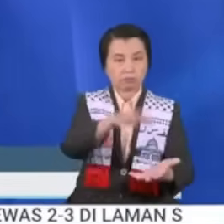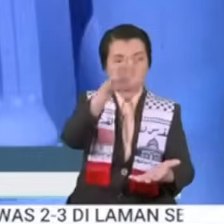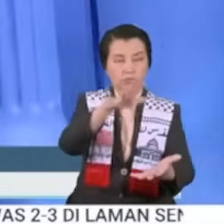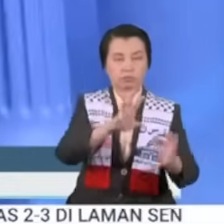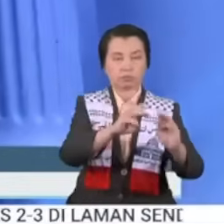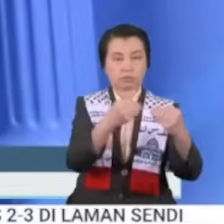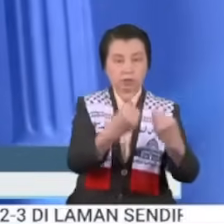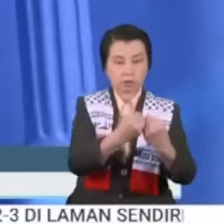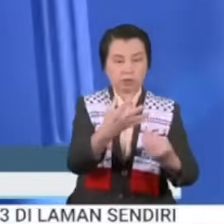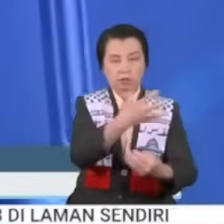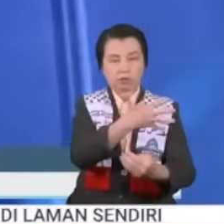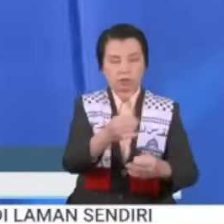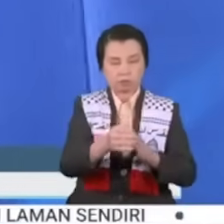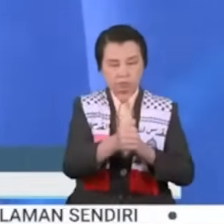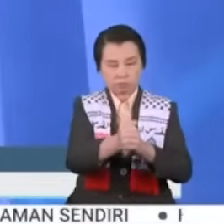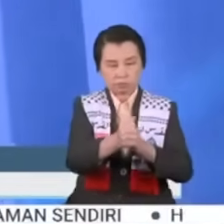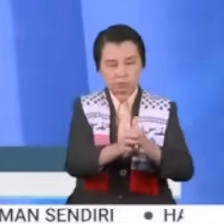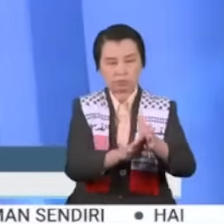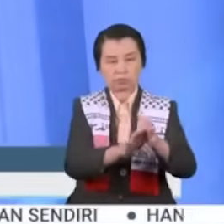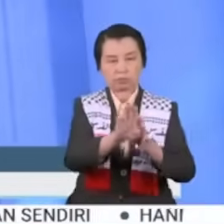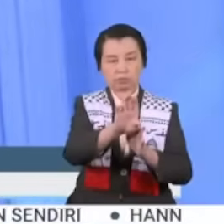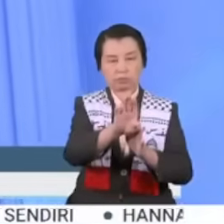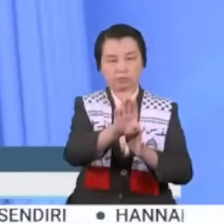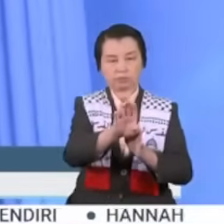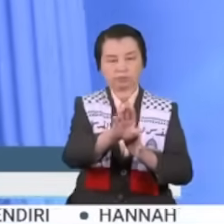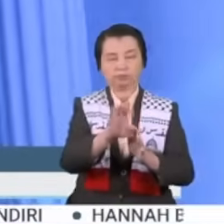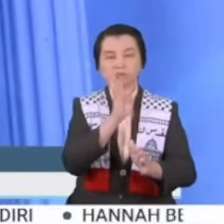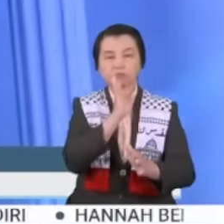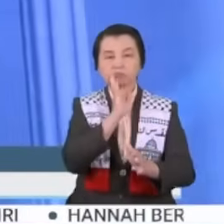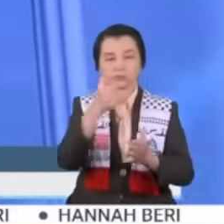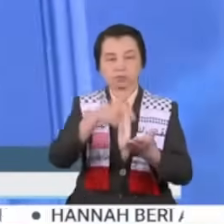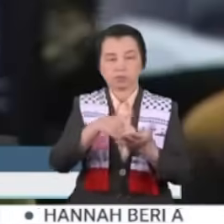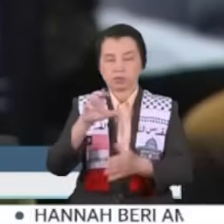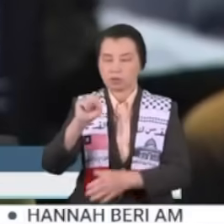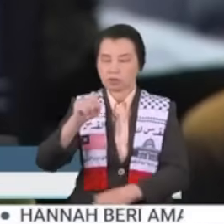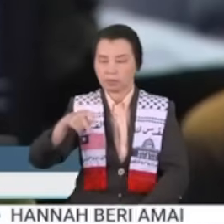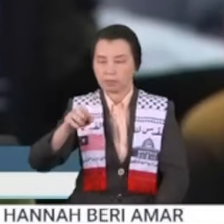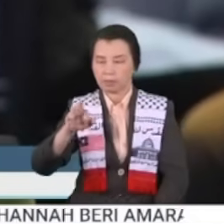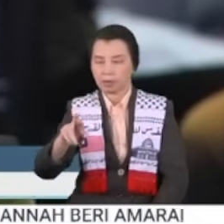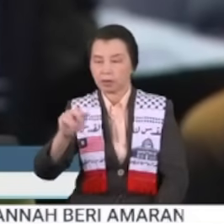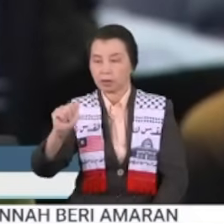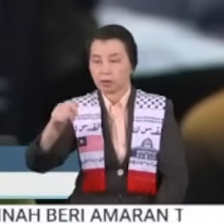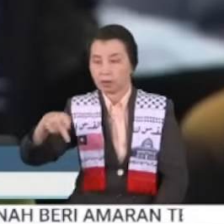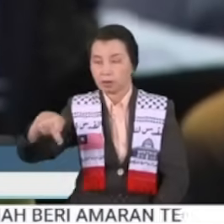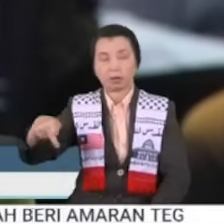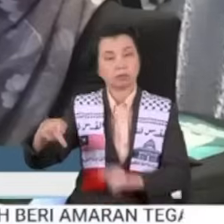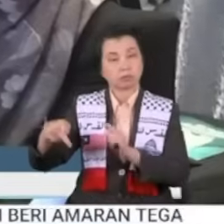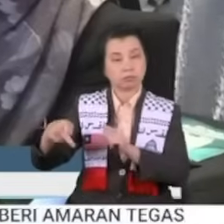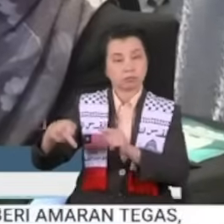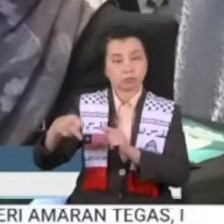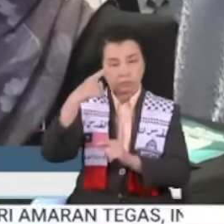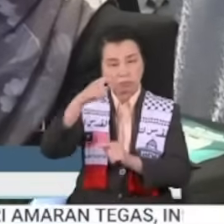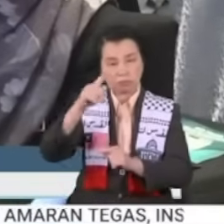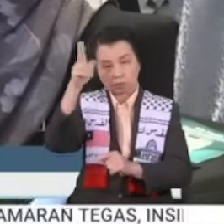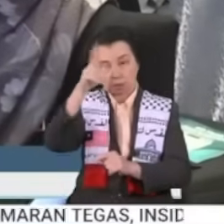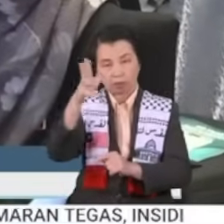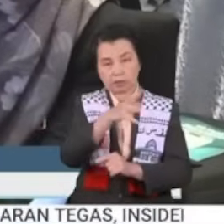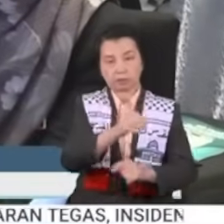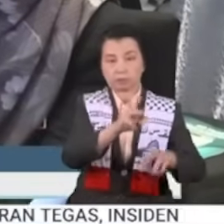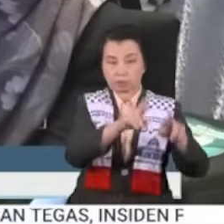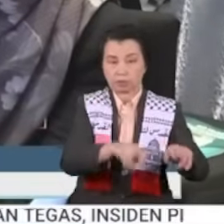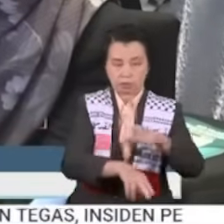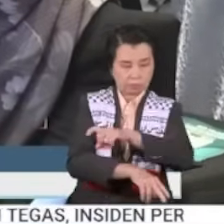masyarakat seterusnya memacu pembangunan tambahnya super app ini berfungsi sebagai saluran antara kerajaan dan